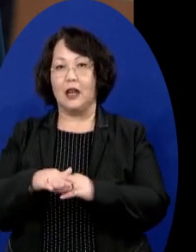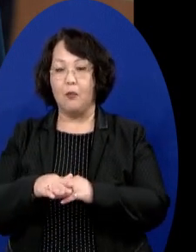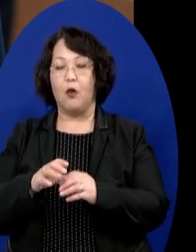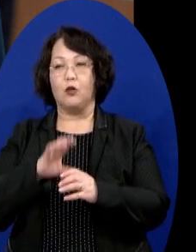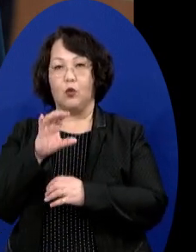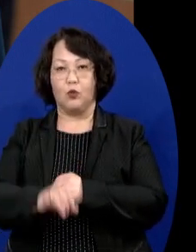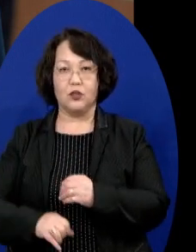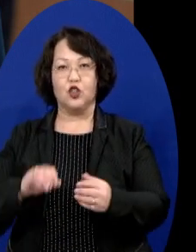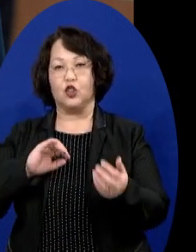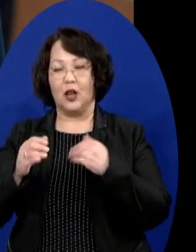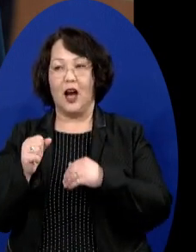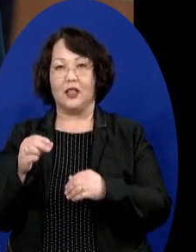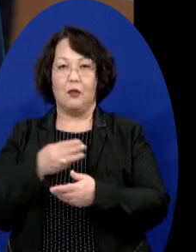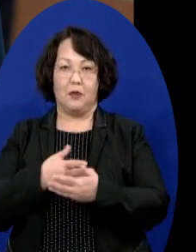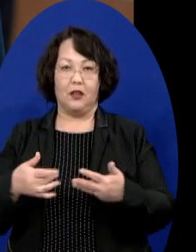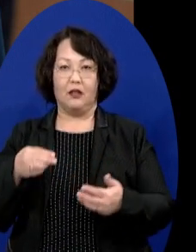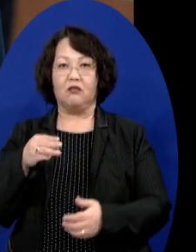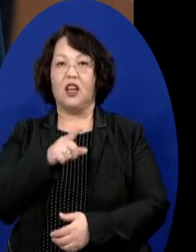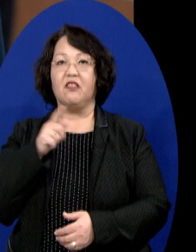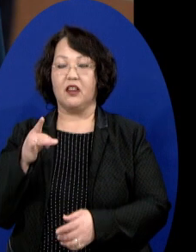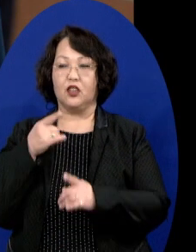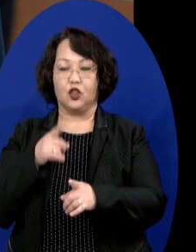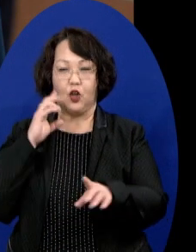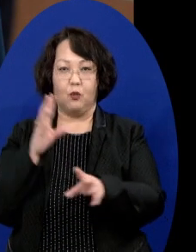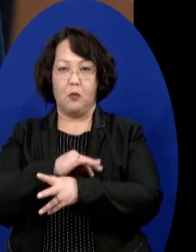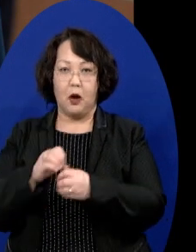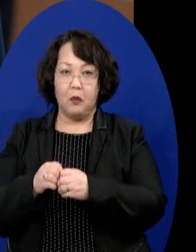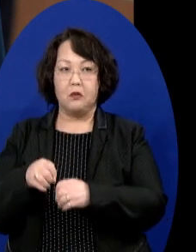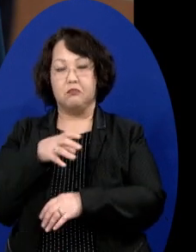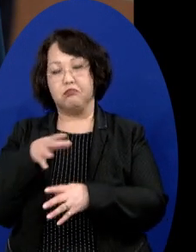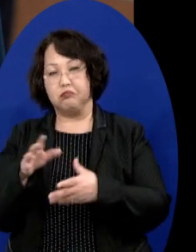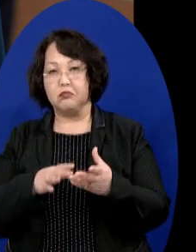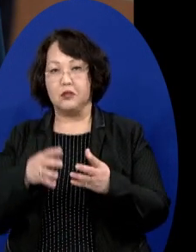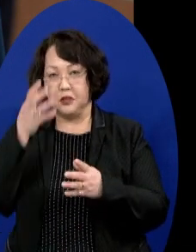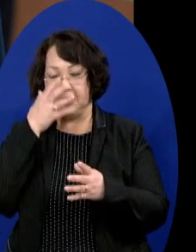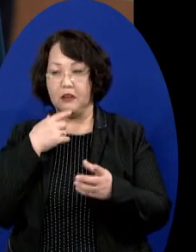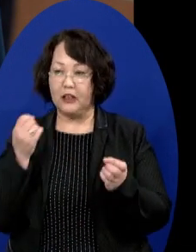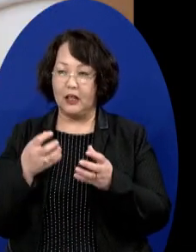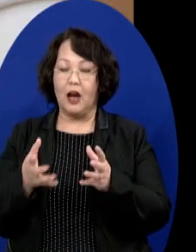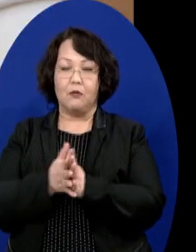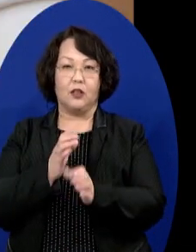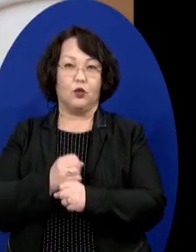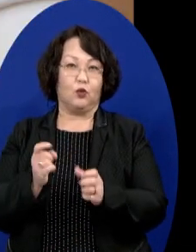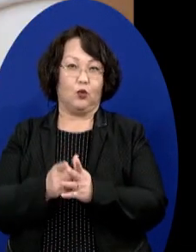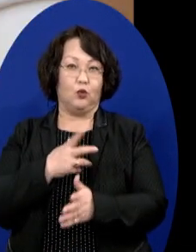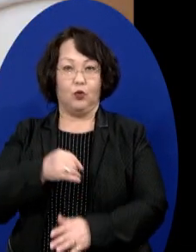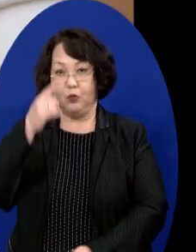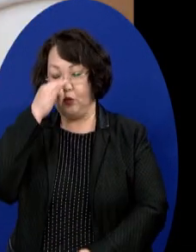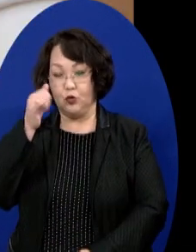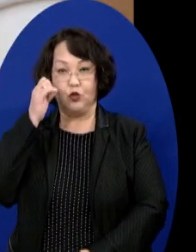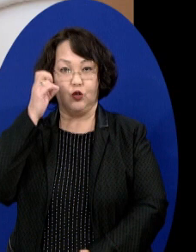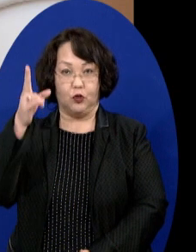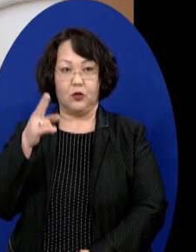болон ачаа тээвэрлэх тухай засгийн газар хоорондын хилэлцээр хамтын ажиллагаанд чухал ач холбогдолтойг Монгол улсын ерөнхийлөгч